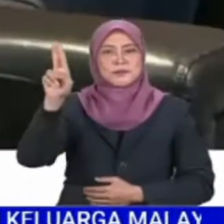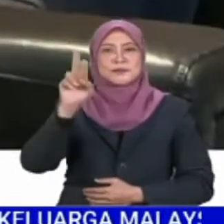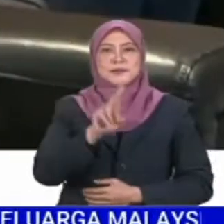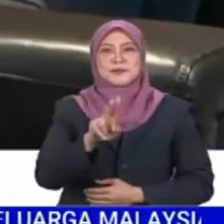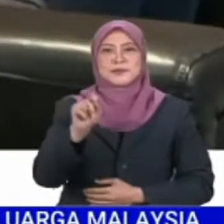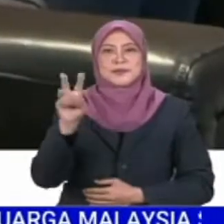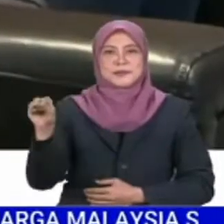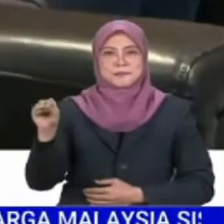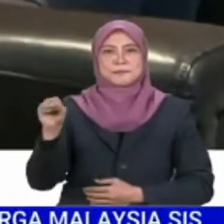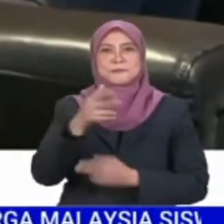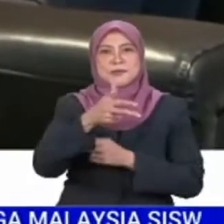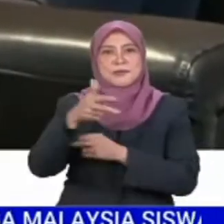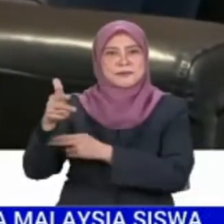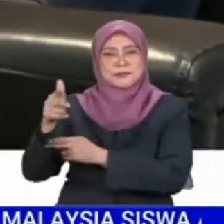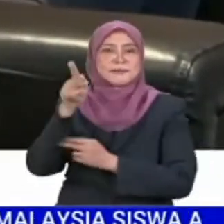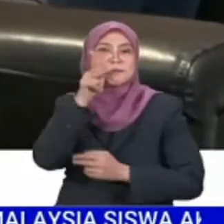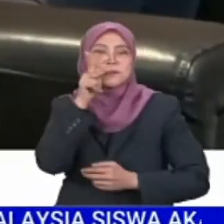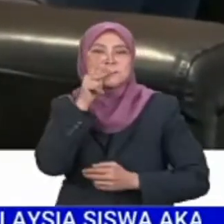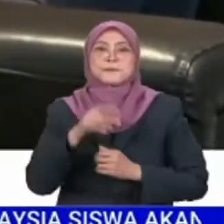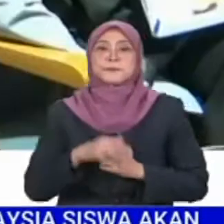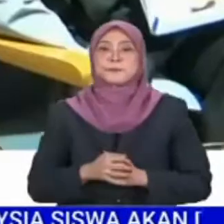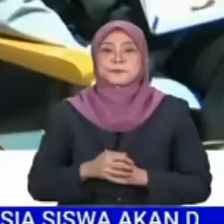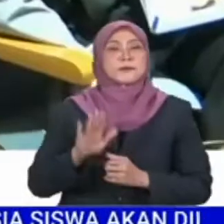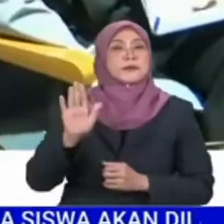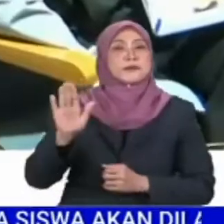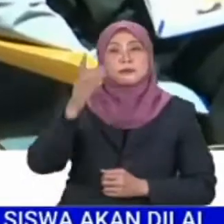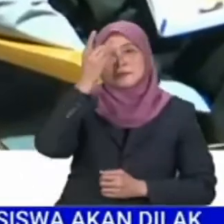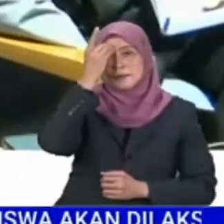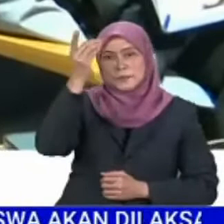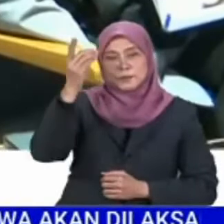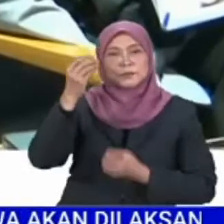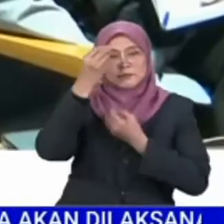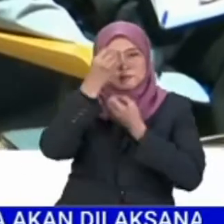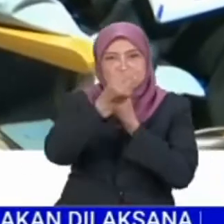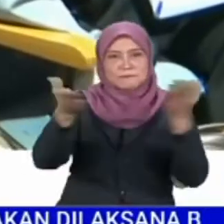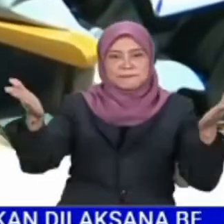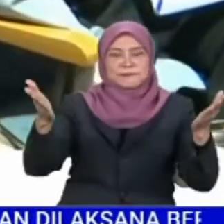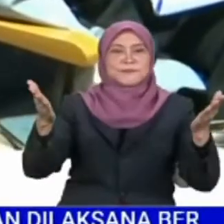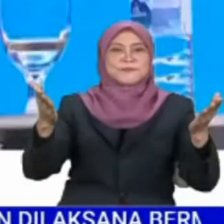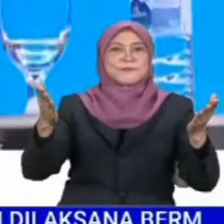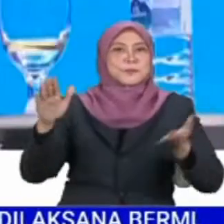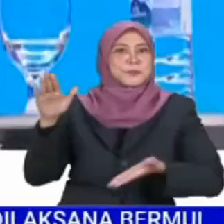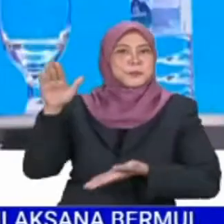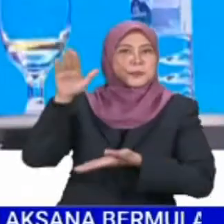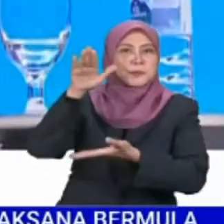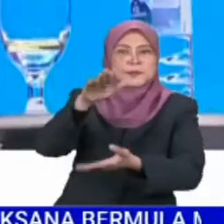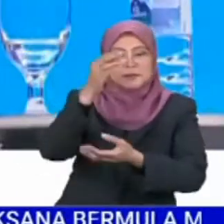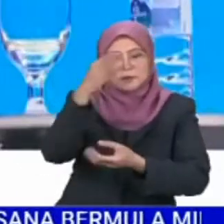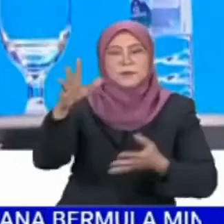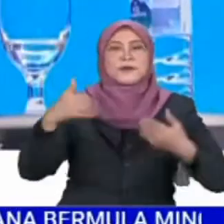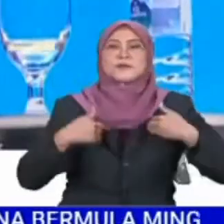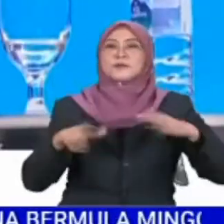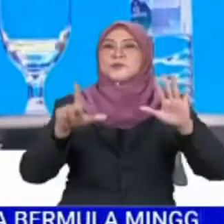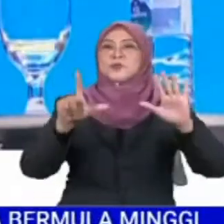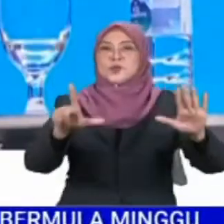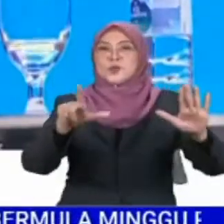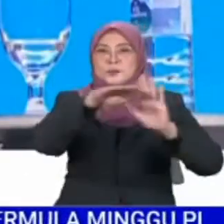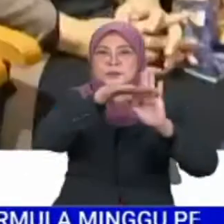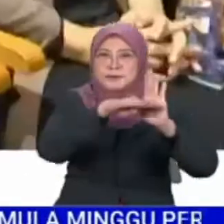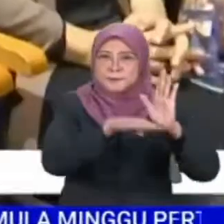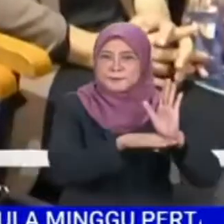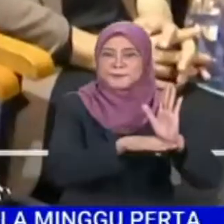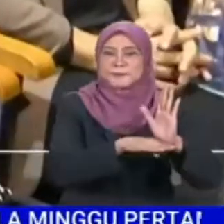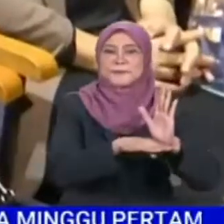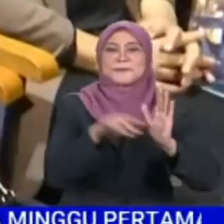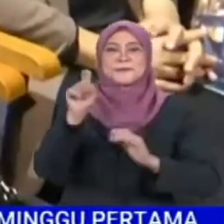Jabatan Penyiaran Kedah. Terdahulu pada sesi berkenaan, Datuk Seri Muhammad menyampaikan amanah antaranya menggariskan 7 prinsip utama yang perlu